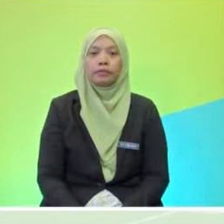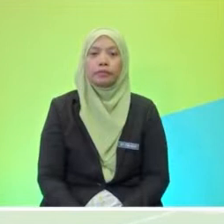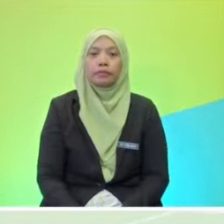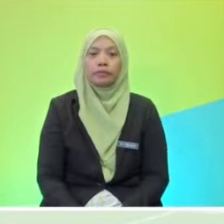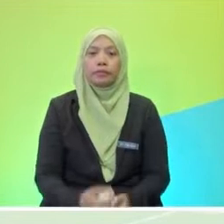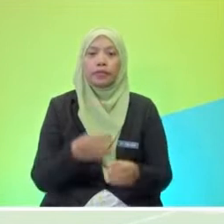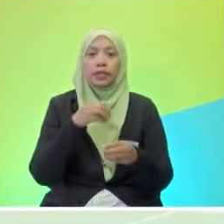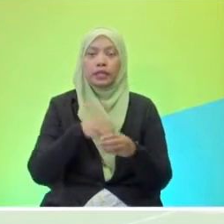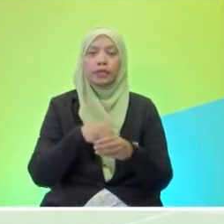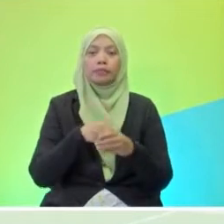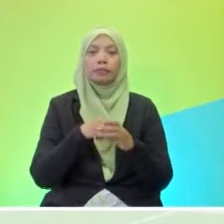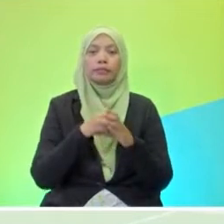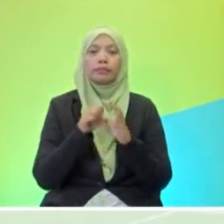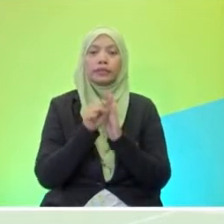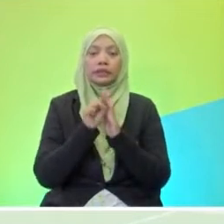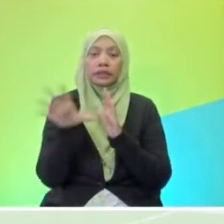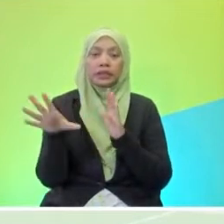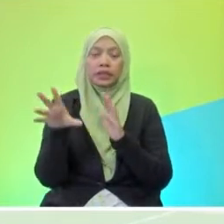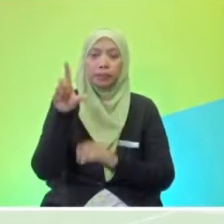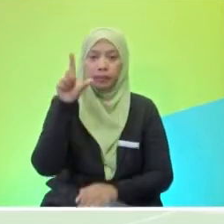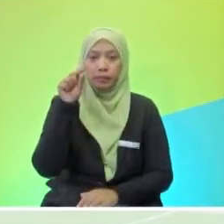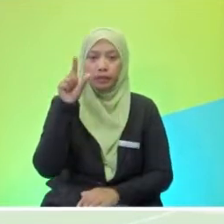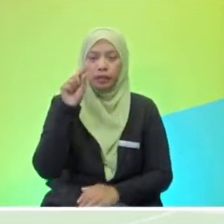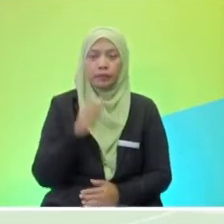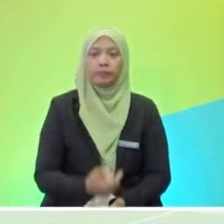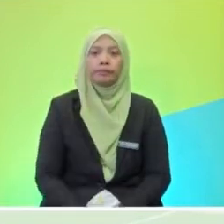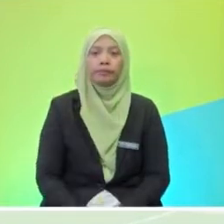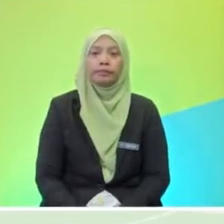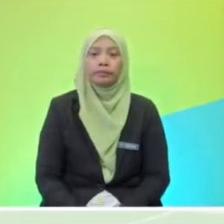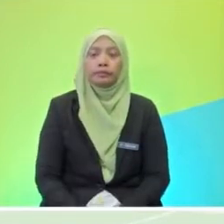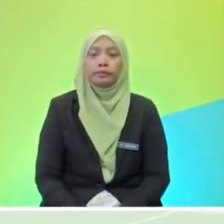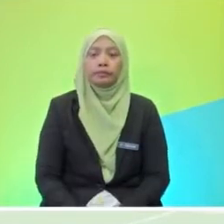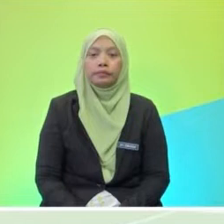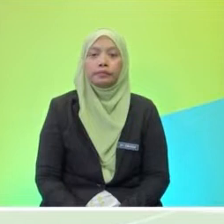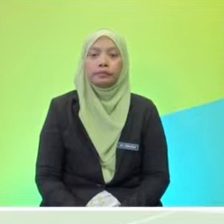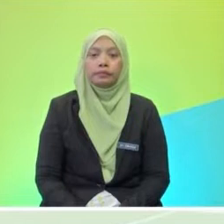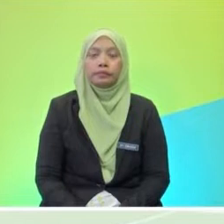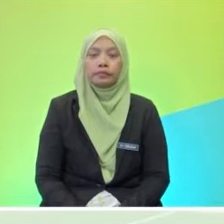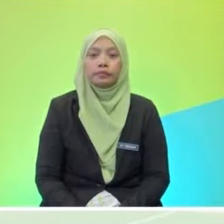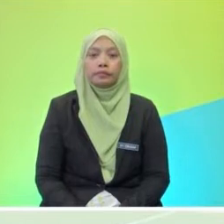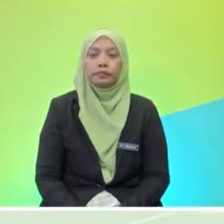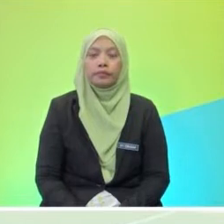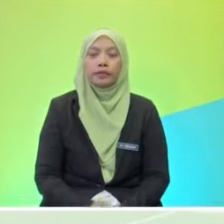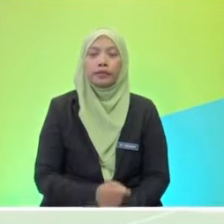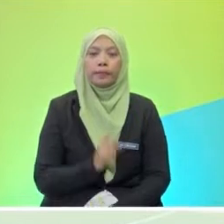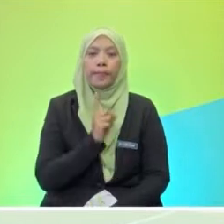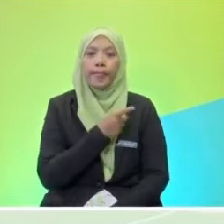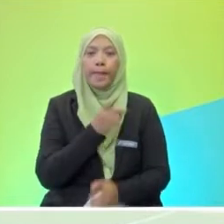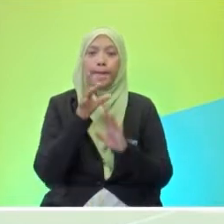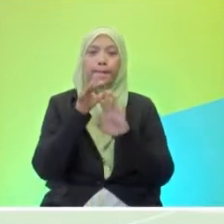penjajahan Oke boleh tengok kasih itu Najwa oke Najwa lagi kita Panggil dengan suara Najwa yang merdu